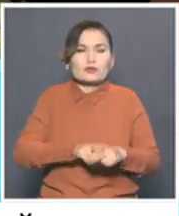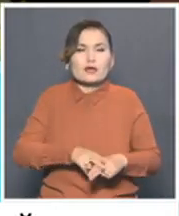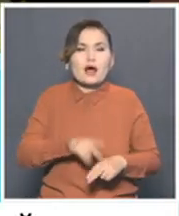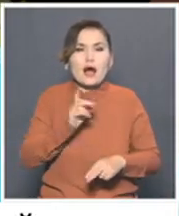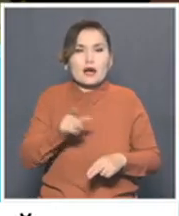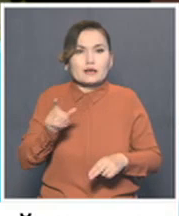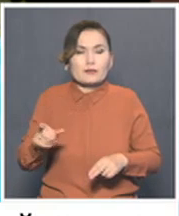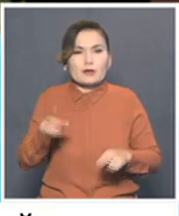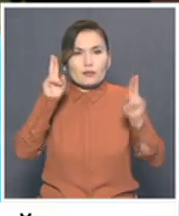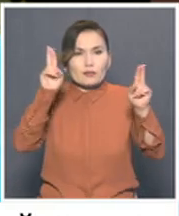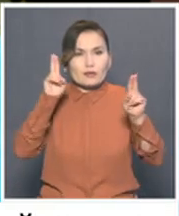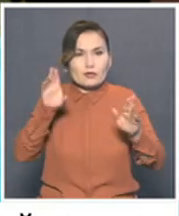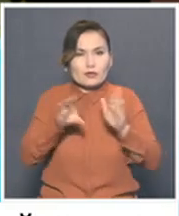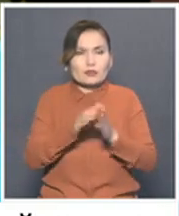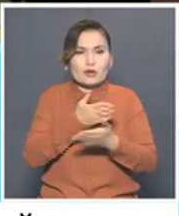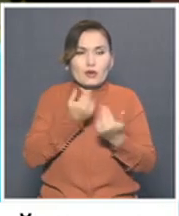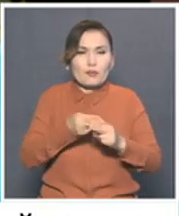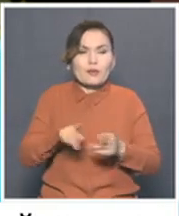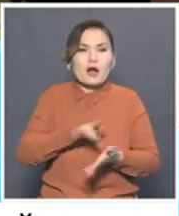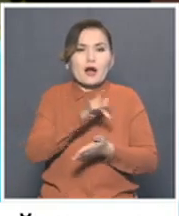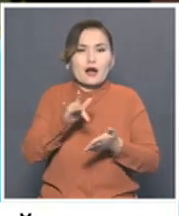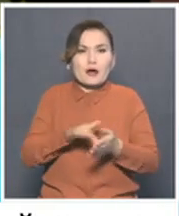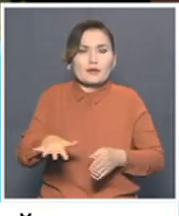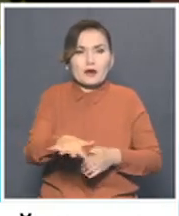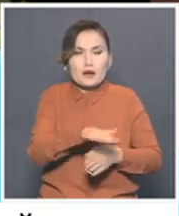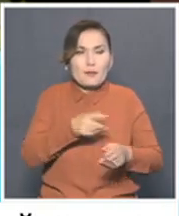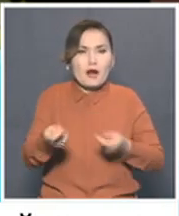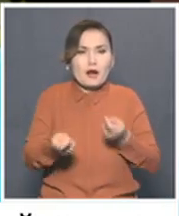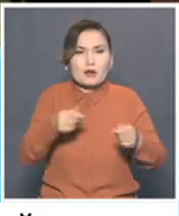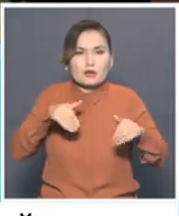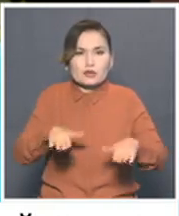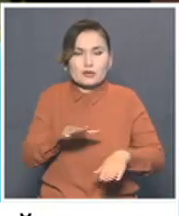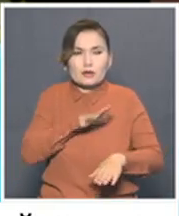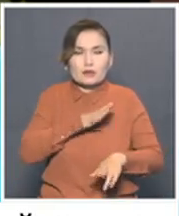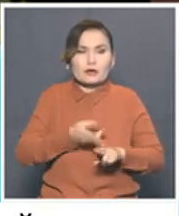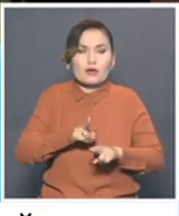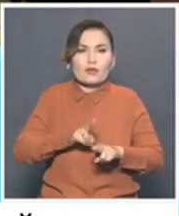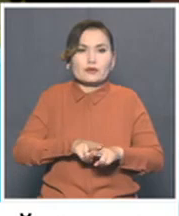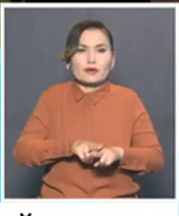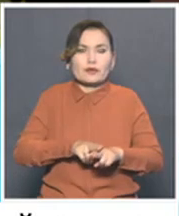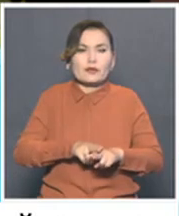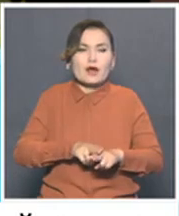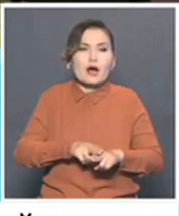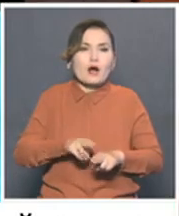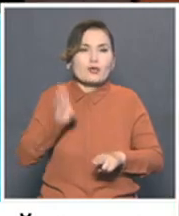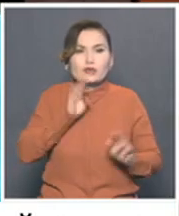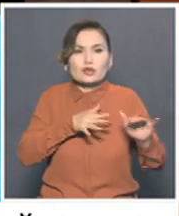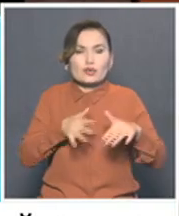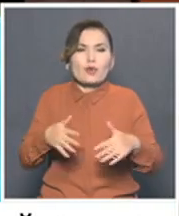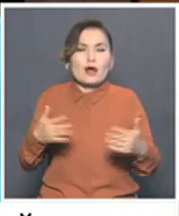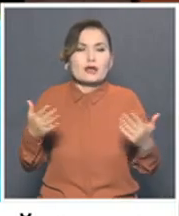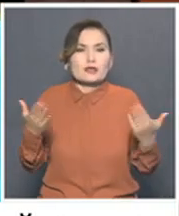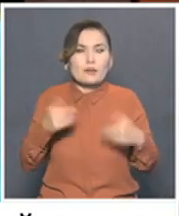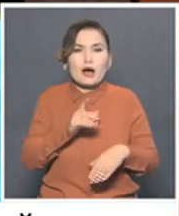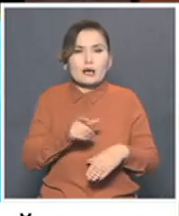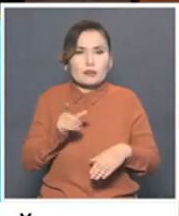мына облыстық штабтың шешімімен, қаланың әкімшілігінің шешімімен жаңағы ол жағажайлардың бәрі жабылды. Өздеріне